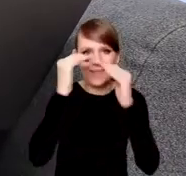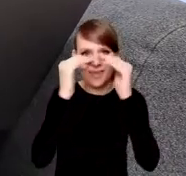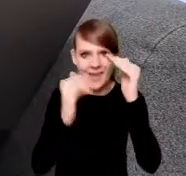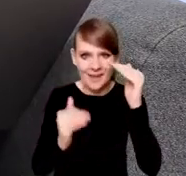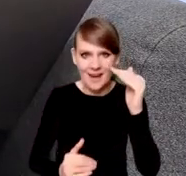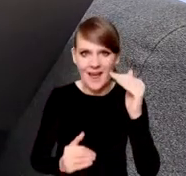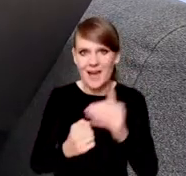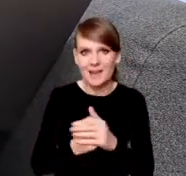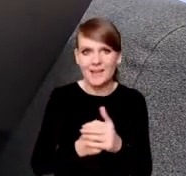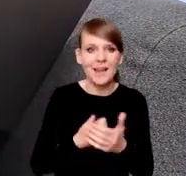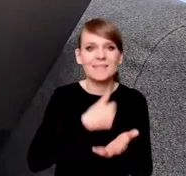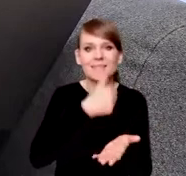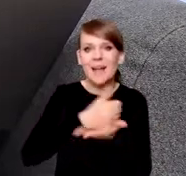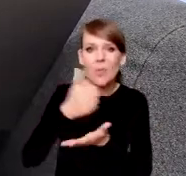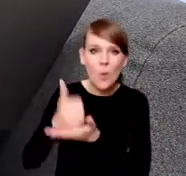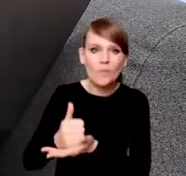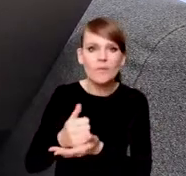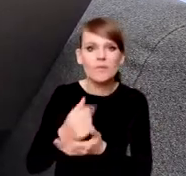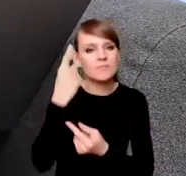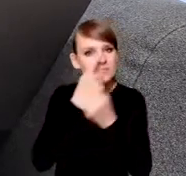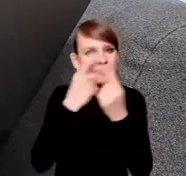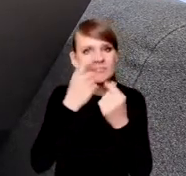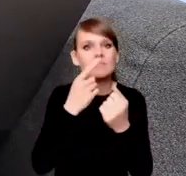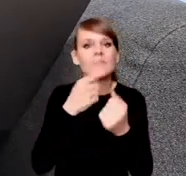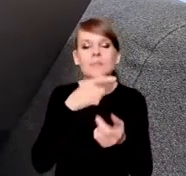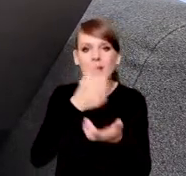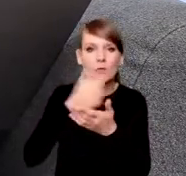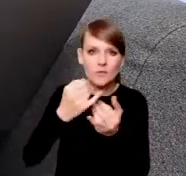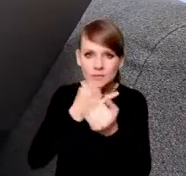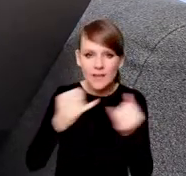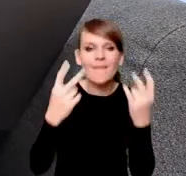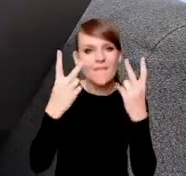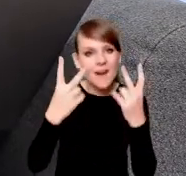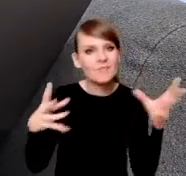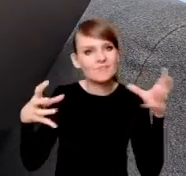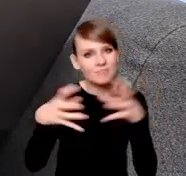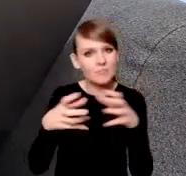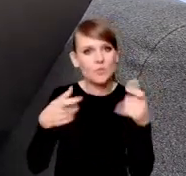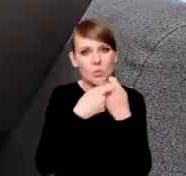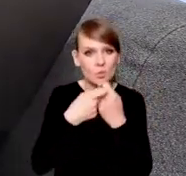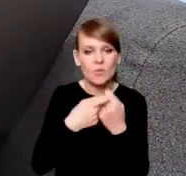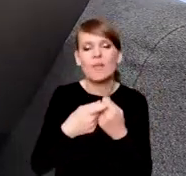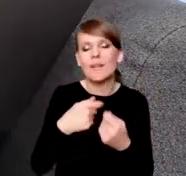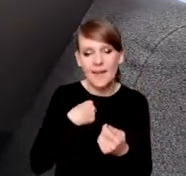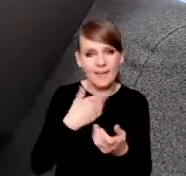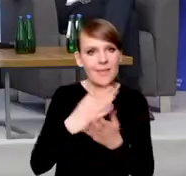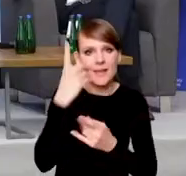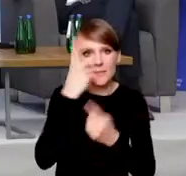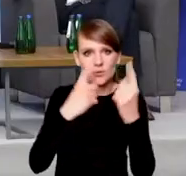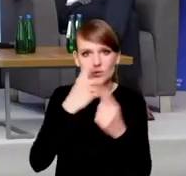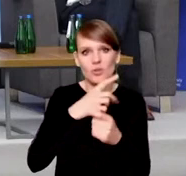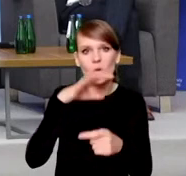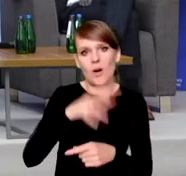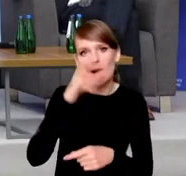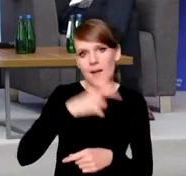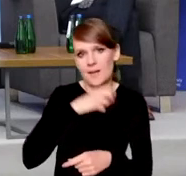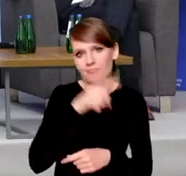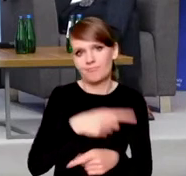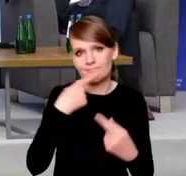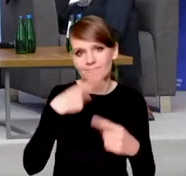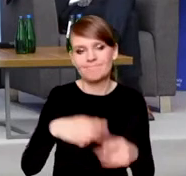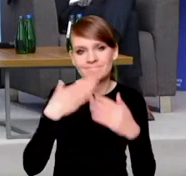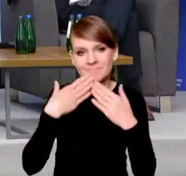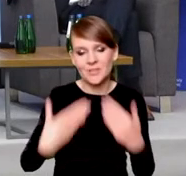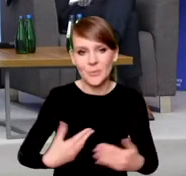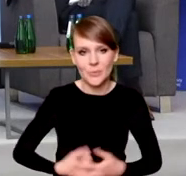odmiennych stanowisk, byli wspólnotą. I nadal się upieram, że to kadra, ale szeroko rozumiana. Dziękuję. Dobrze,